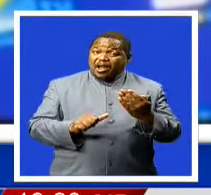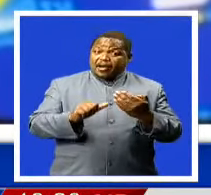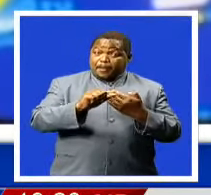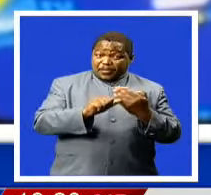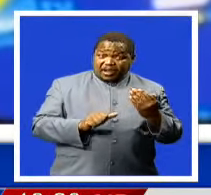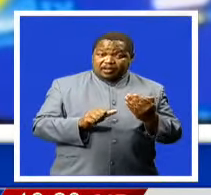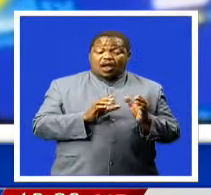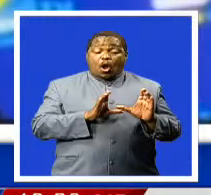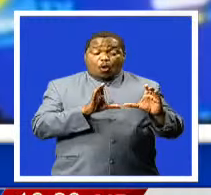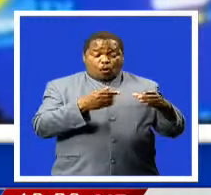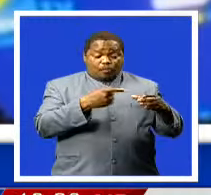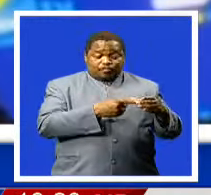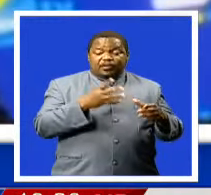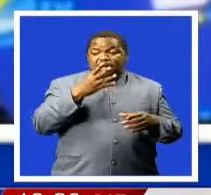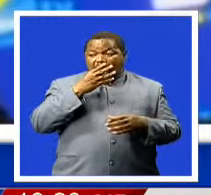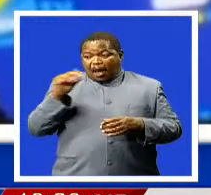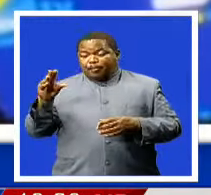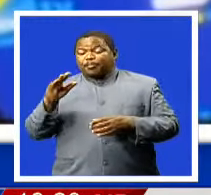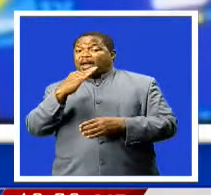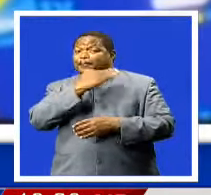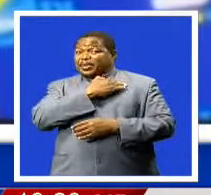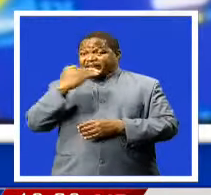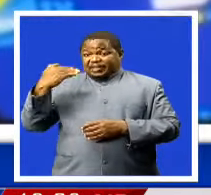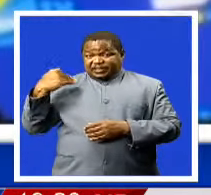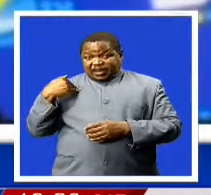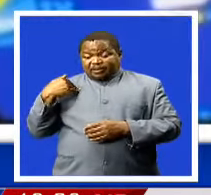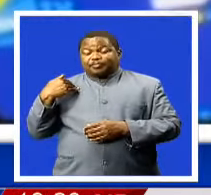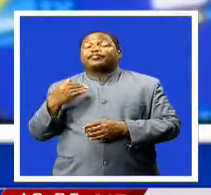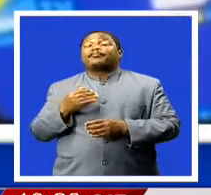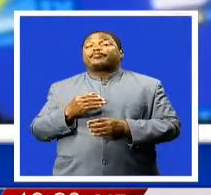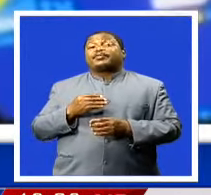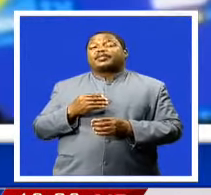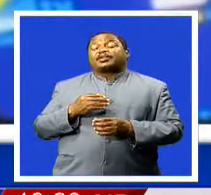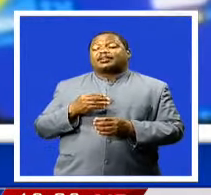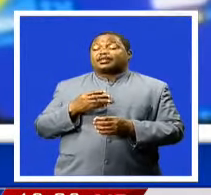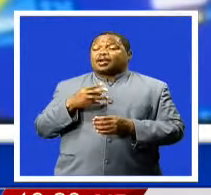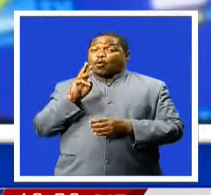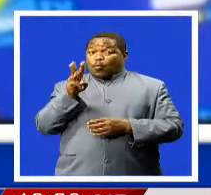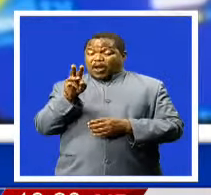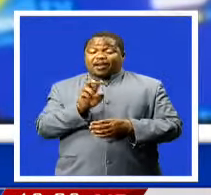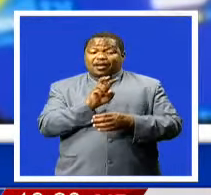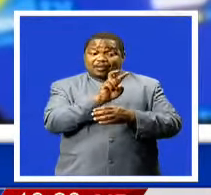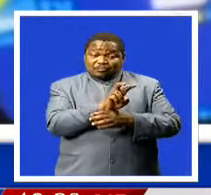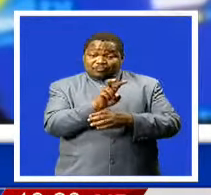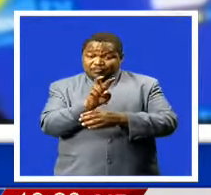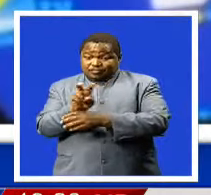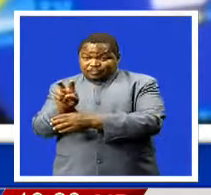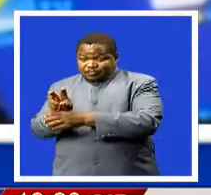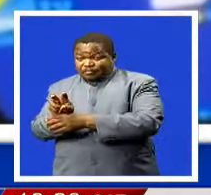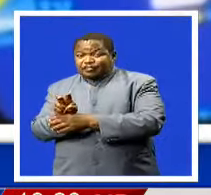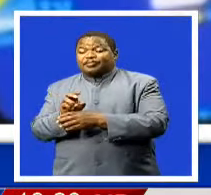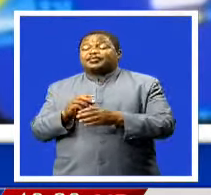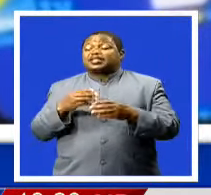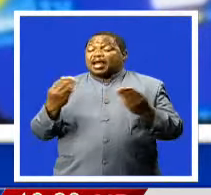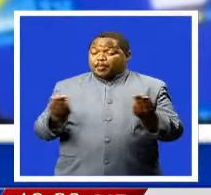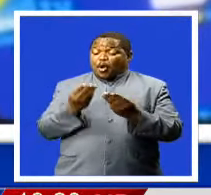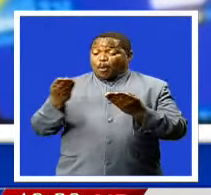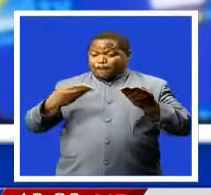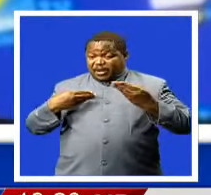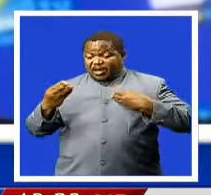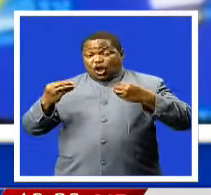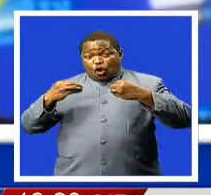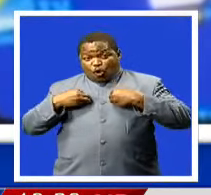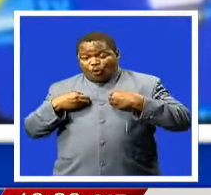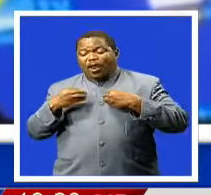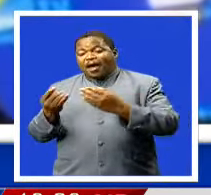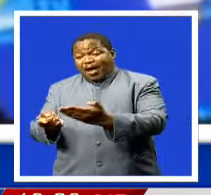le nayo iholwa ngu minister wa commerce. Ibukele ukuthi labo soma business laba sibafuna ku invest. Siyabasita yini?